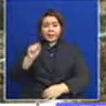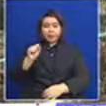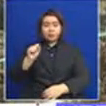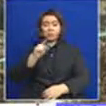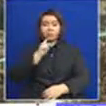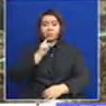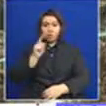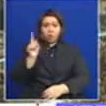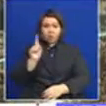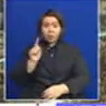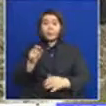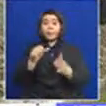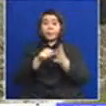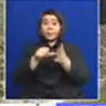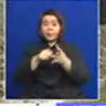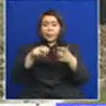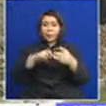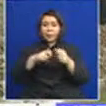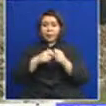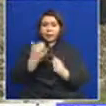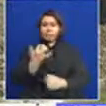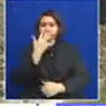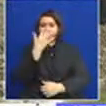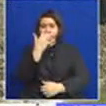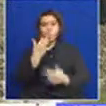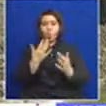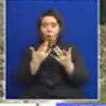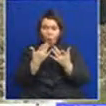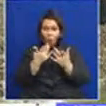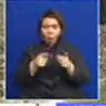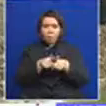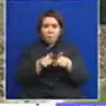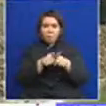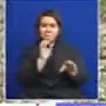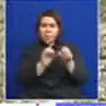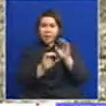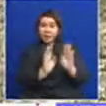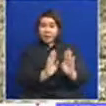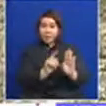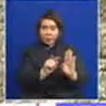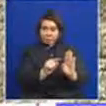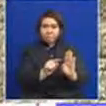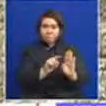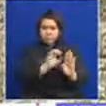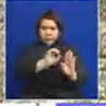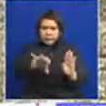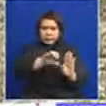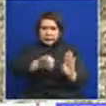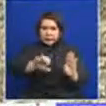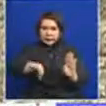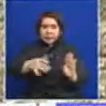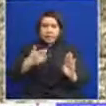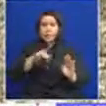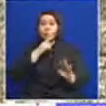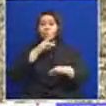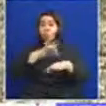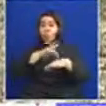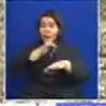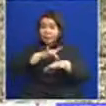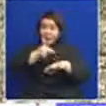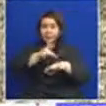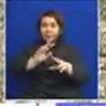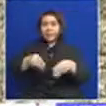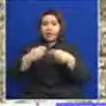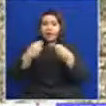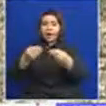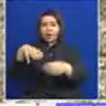ว่าการแก้ไขปัญหากลิ่นขยะจะเร่งกำจัดขยะตกค้างก่อนส่วนอินทรีย์สารจะนำไปป้อนโรงงานผลิตน้ำมันไพโรไล